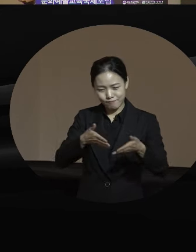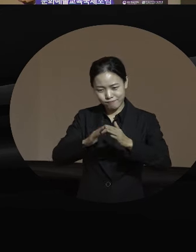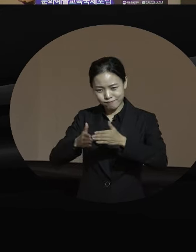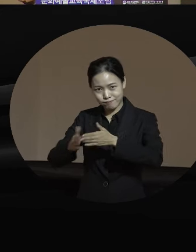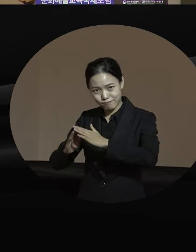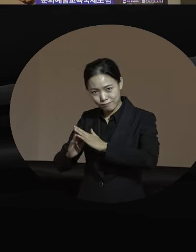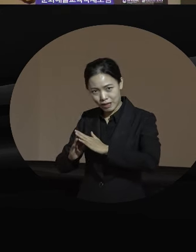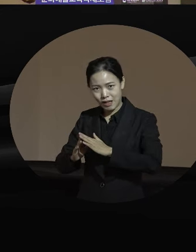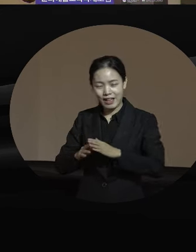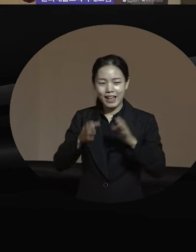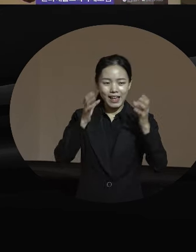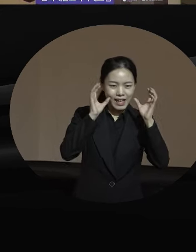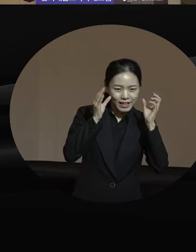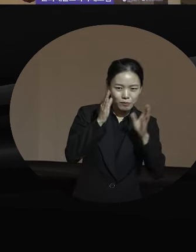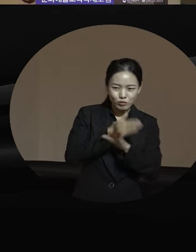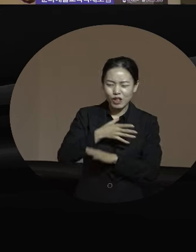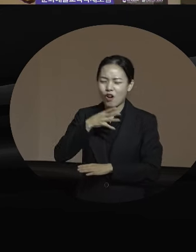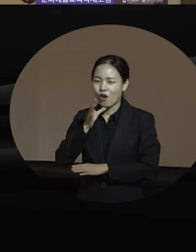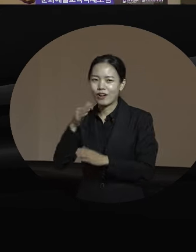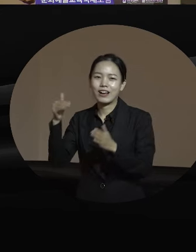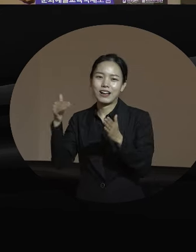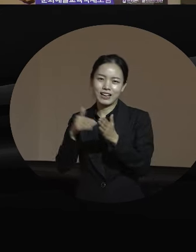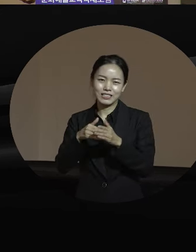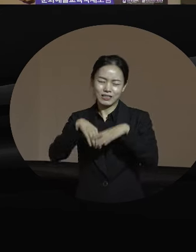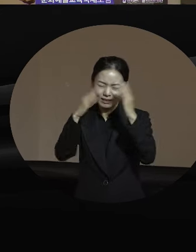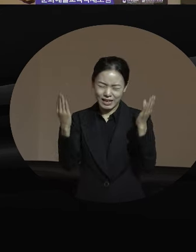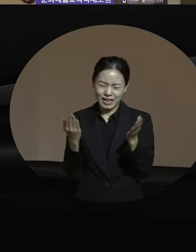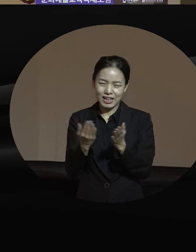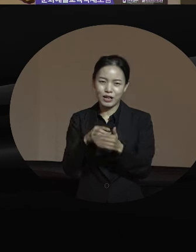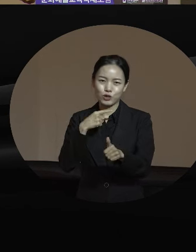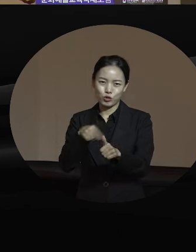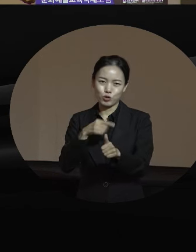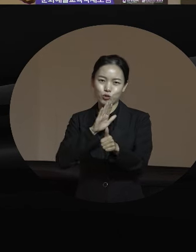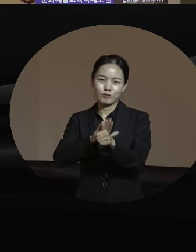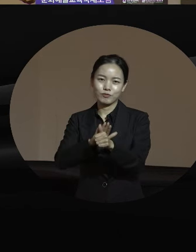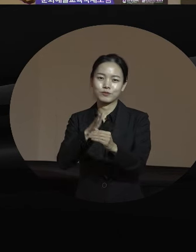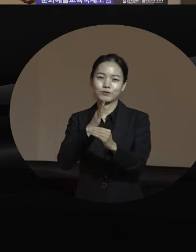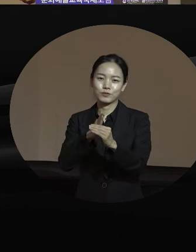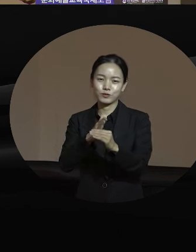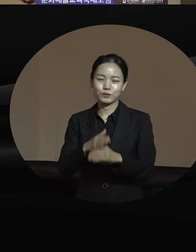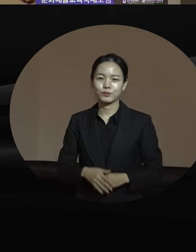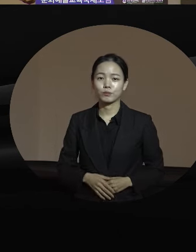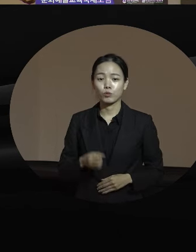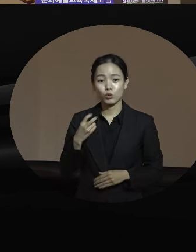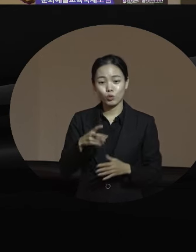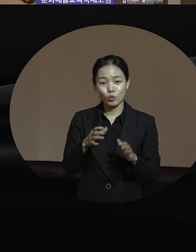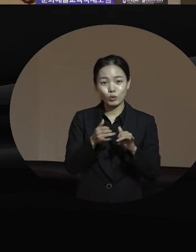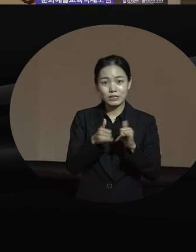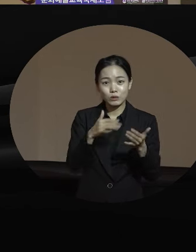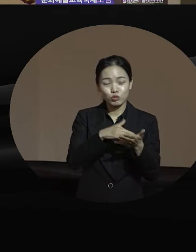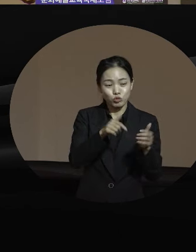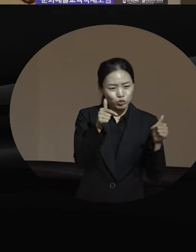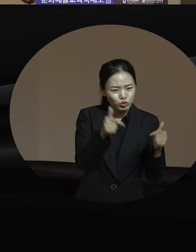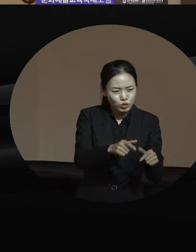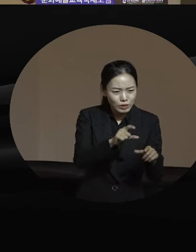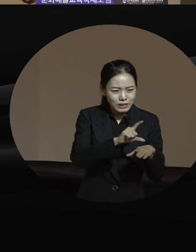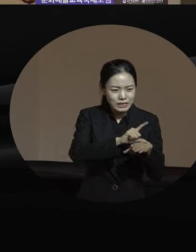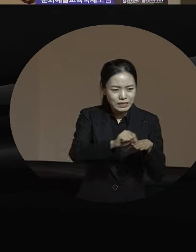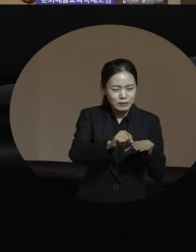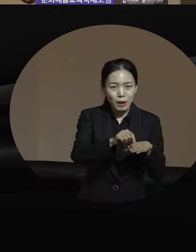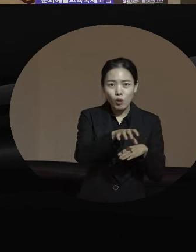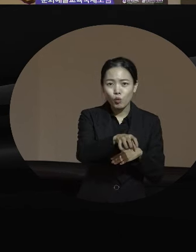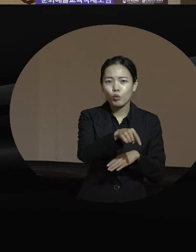유아부터 어르신까지 문화예술 교육을 지원하고 있습니다. 또한 인구 감소 지역과 도서벽지 주민을 위한 문화예술 교육을